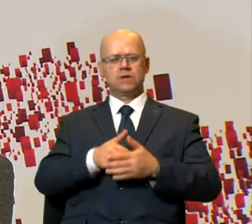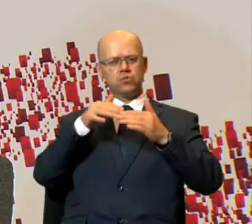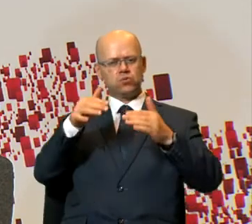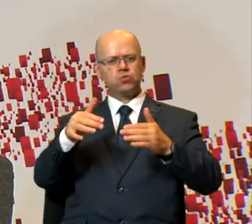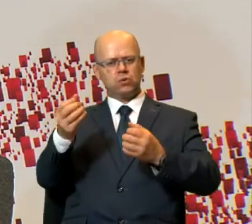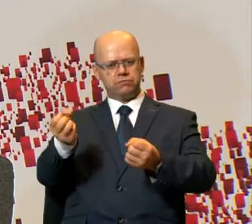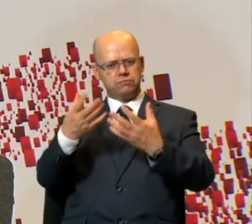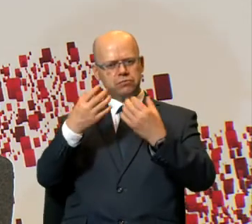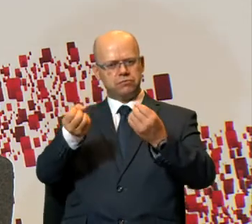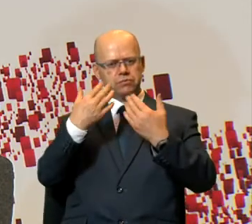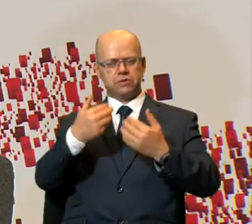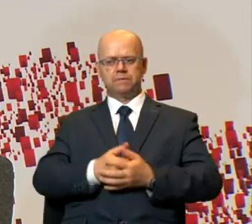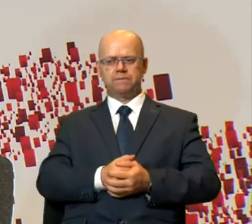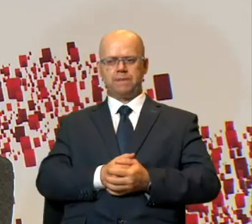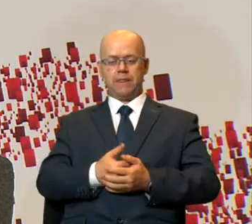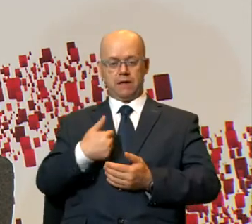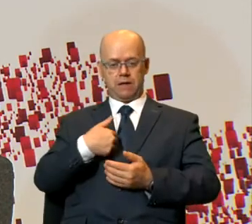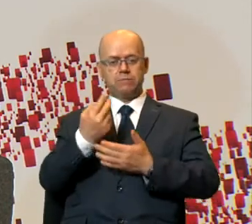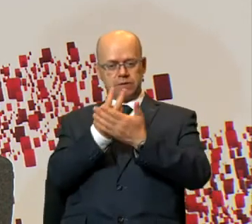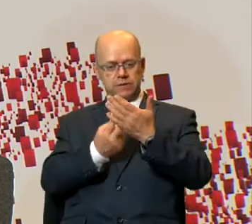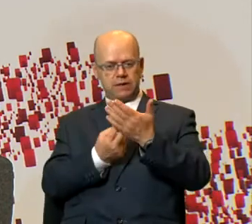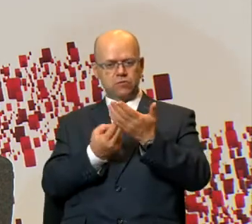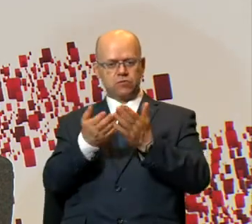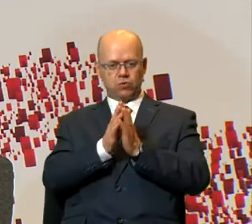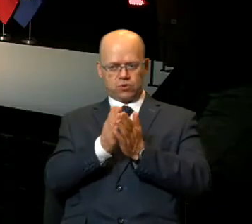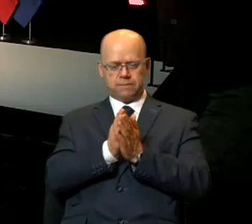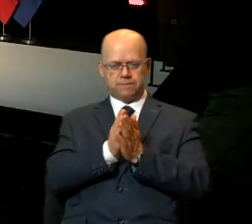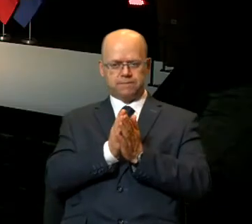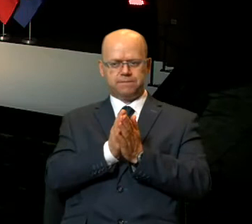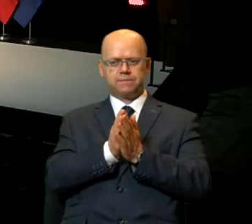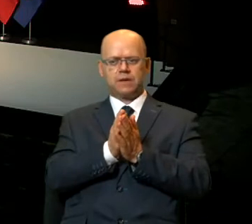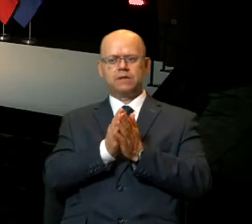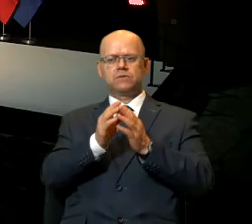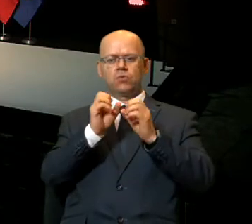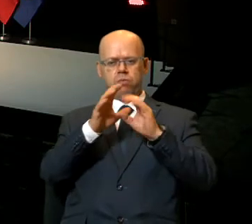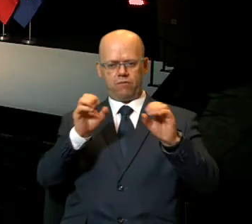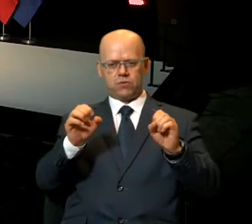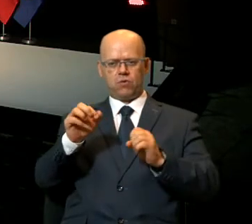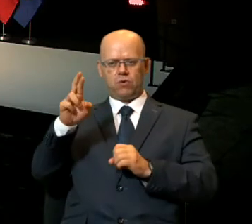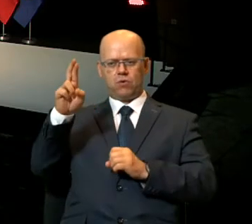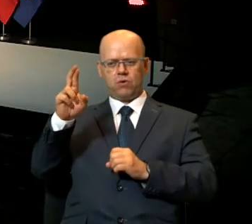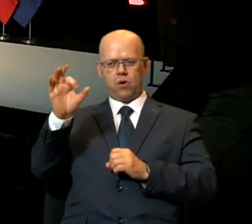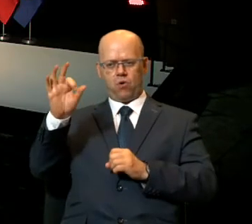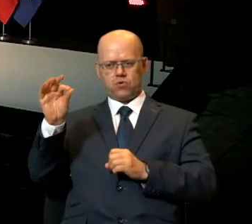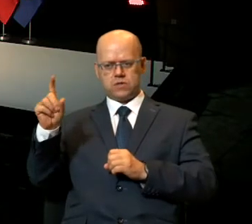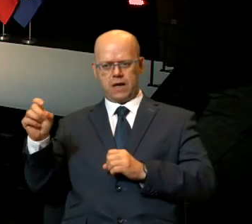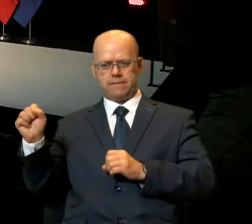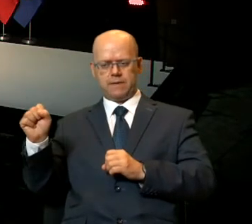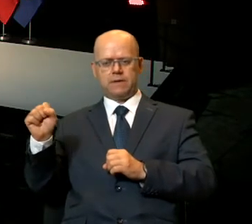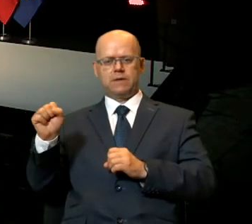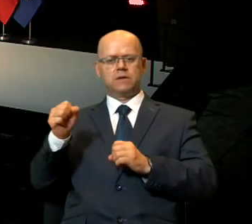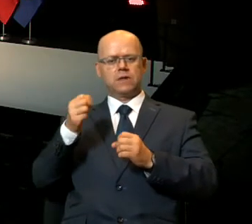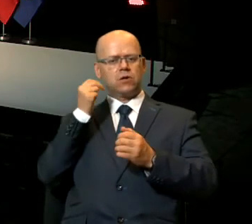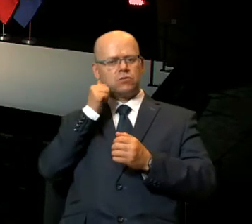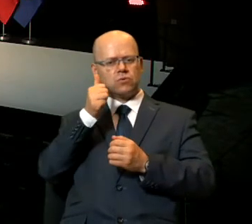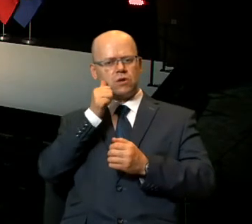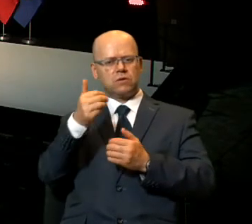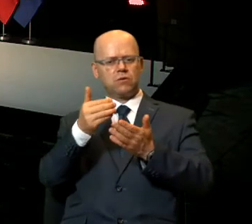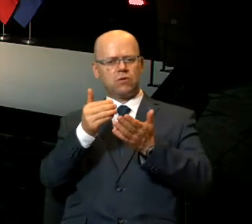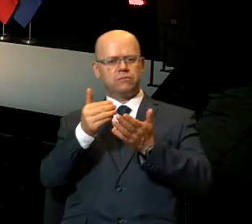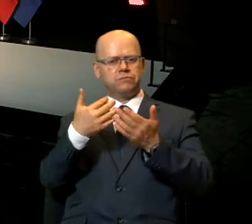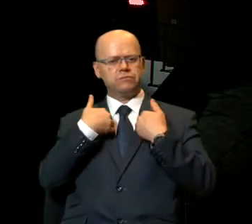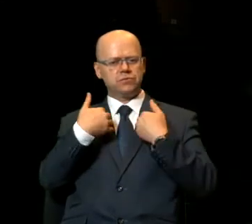tu czytając tą książkę, zresztą profesor Roza też dużo takich praktyk z życia codziennego pokazuje, nie